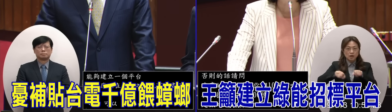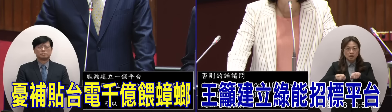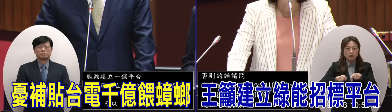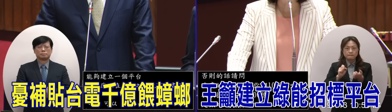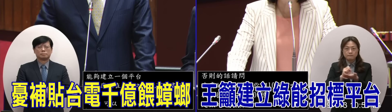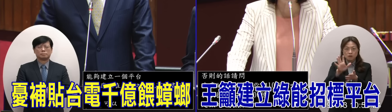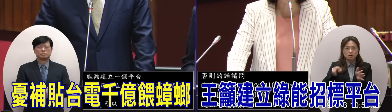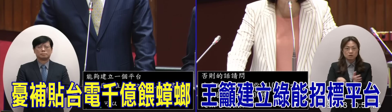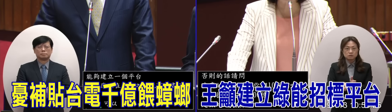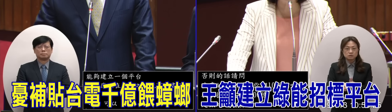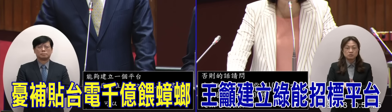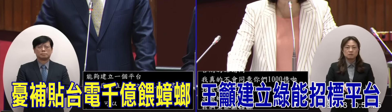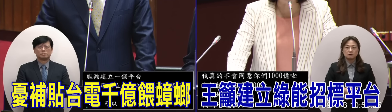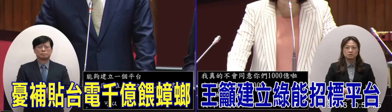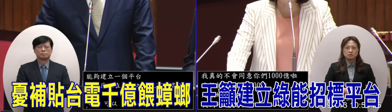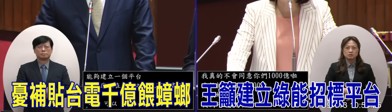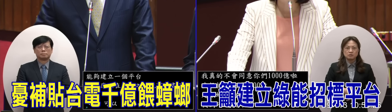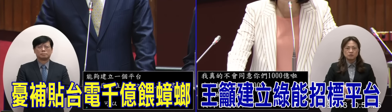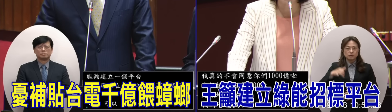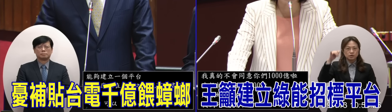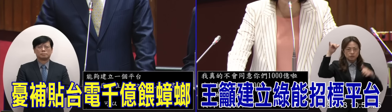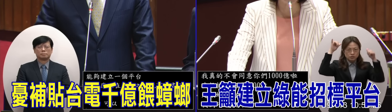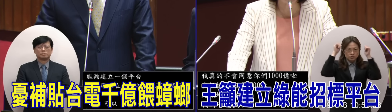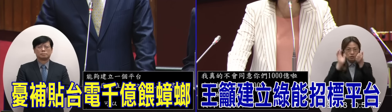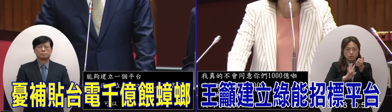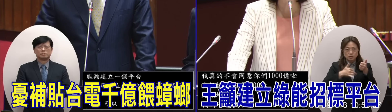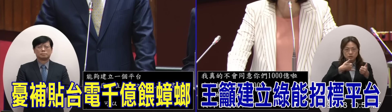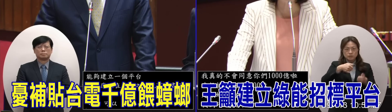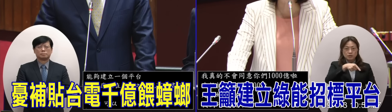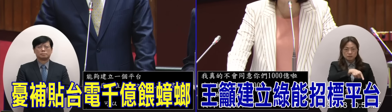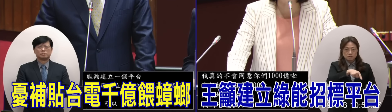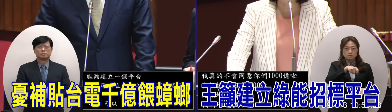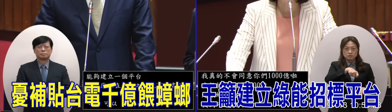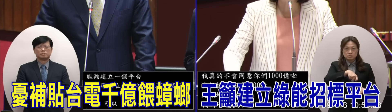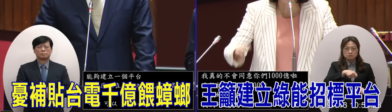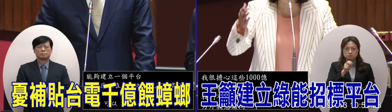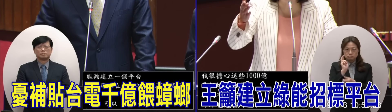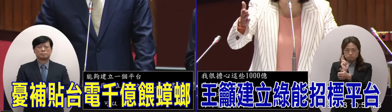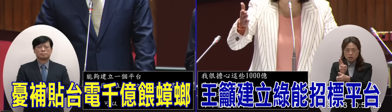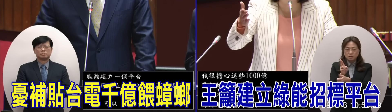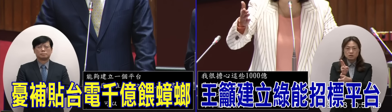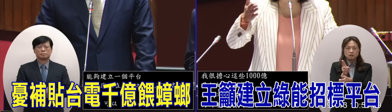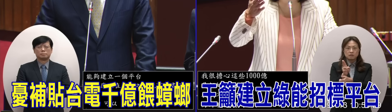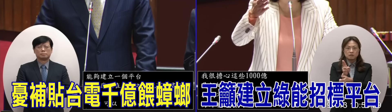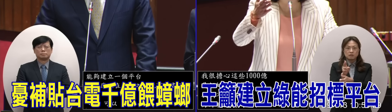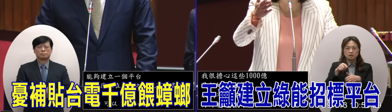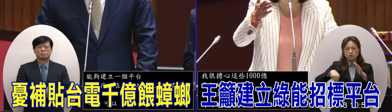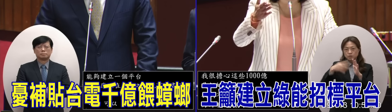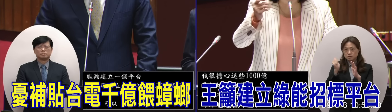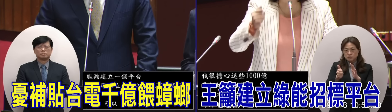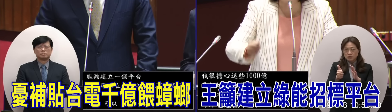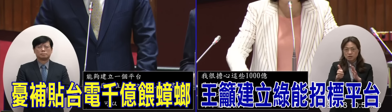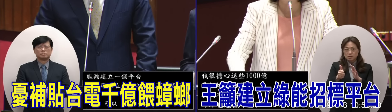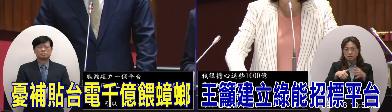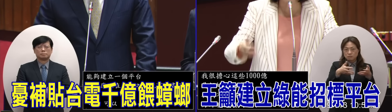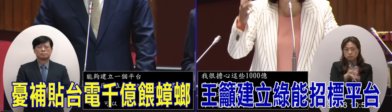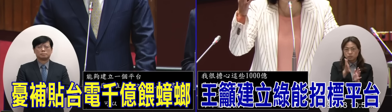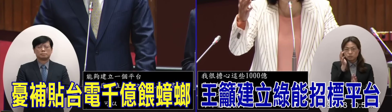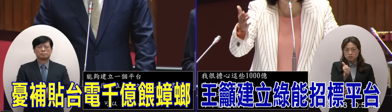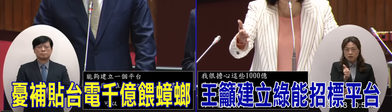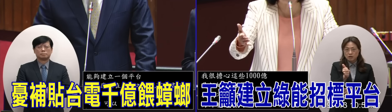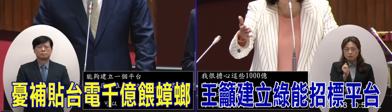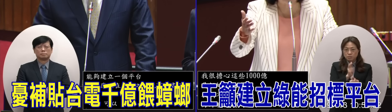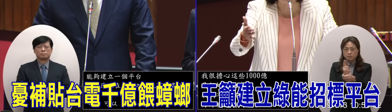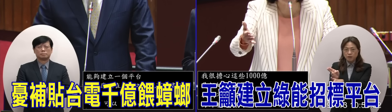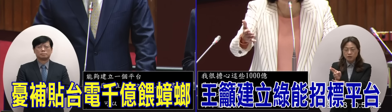候，牛许廷委员好曾经要求院长，就是和部长，就是